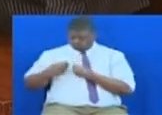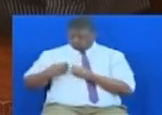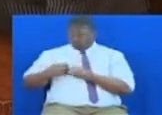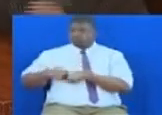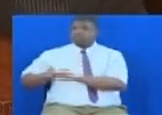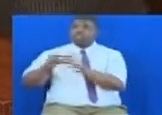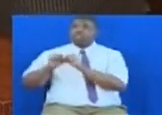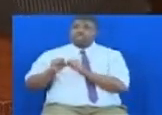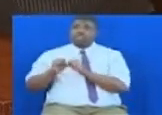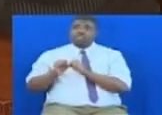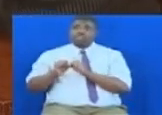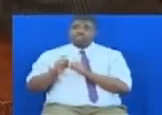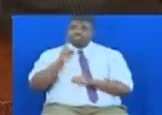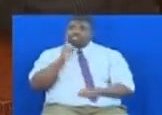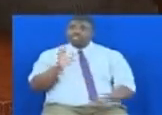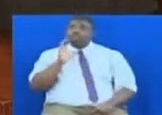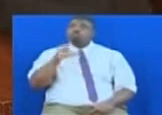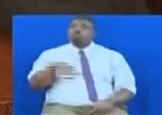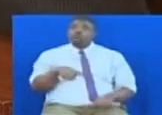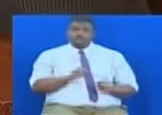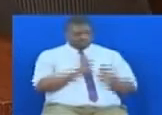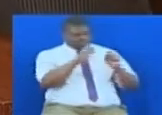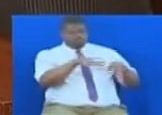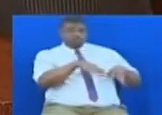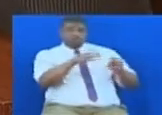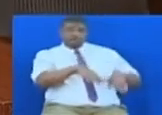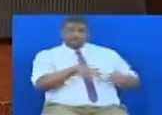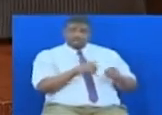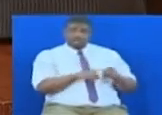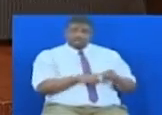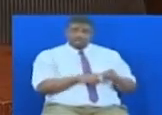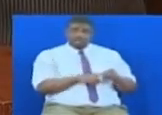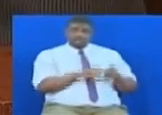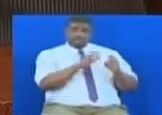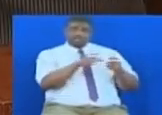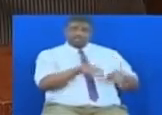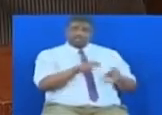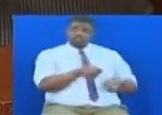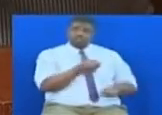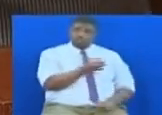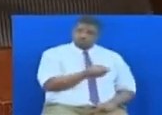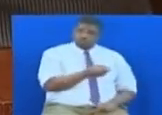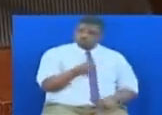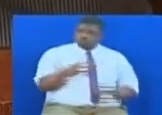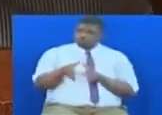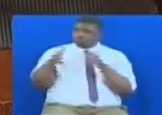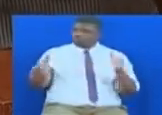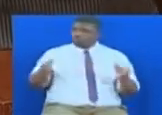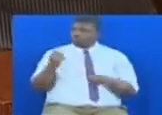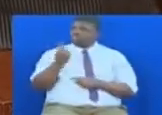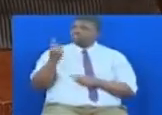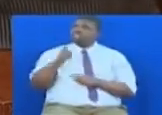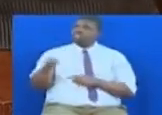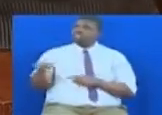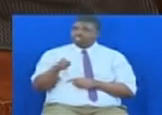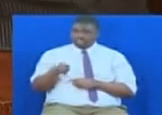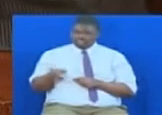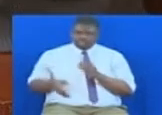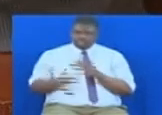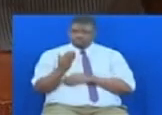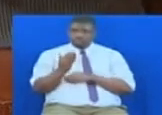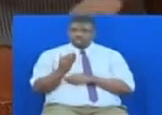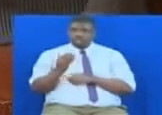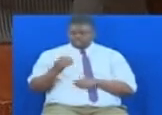wabunge. Kila mwaka wa mvua, iwe mvua ndogo au kubwa, taifa hili huwa linakumbwa na ugonjwa wa kolera